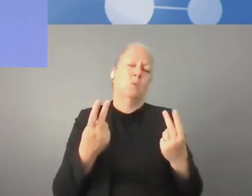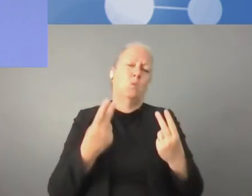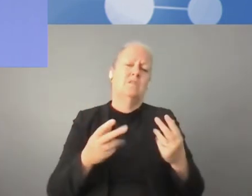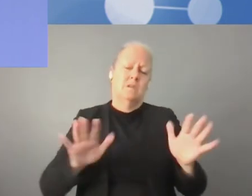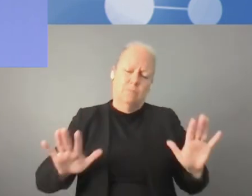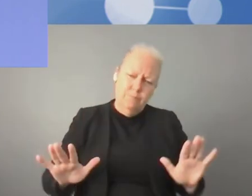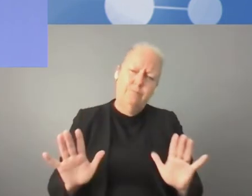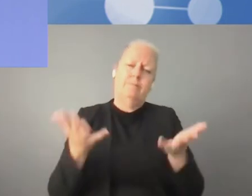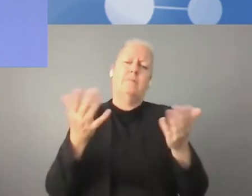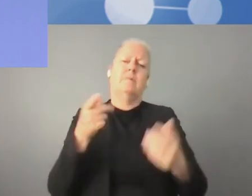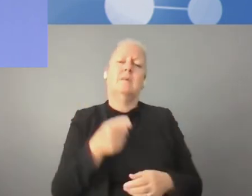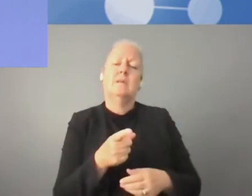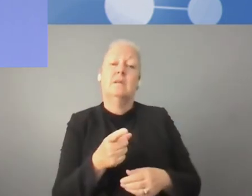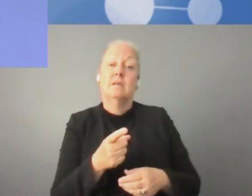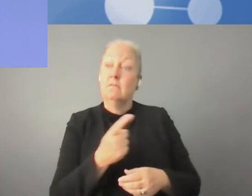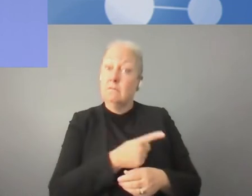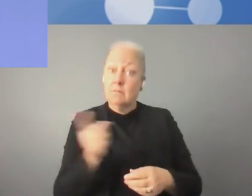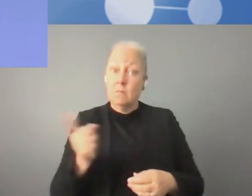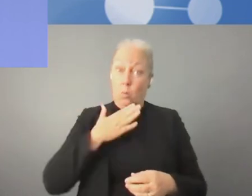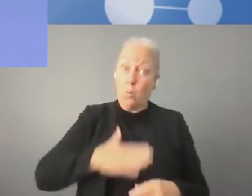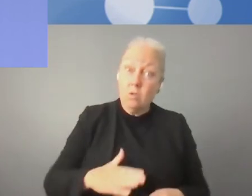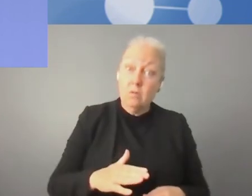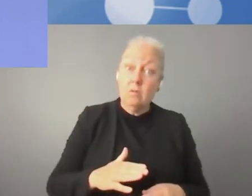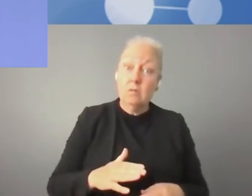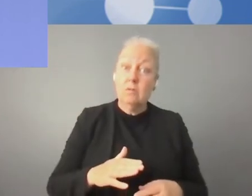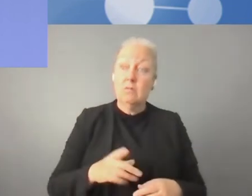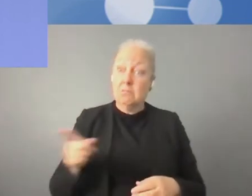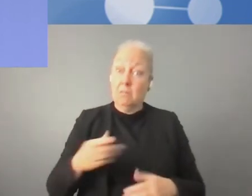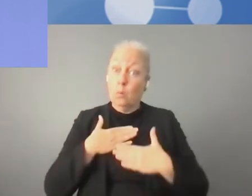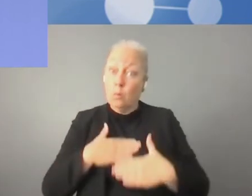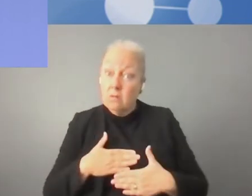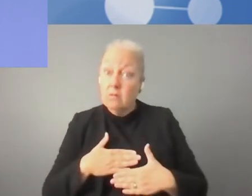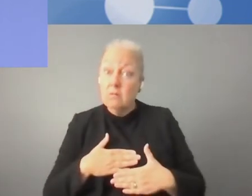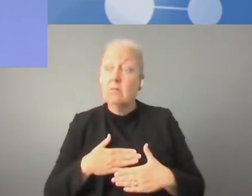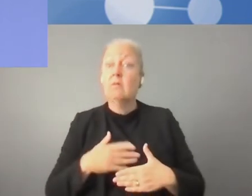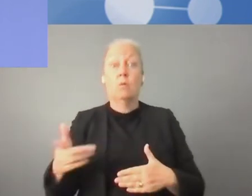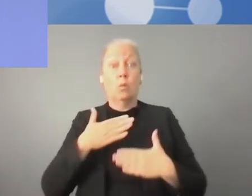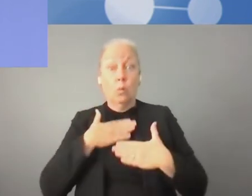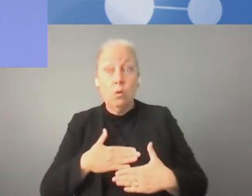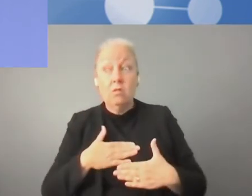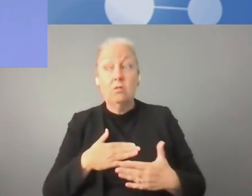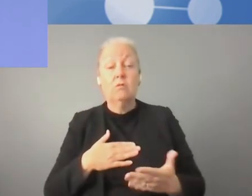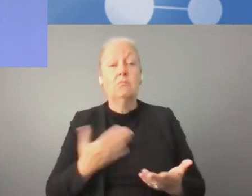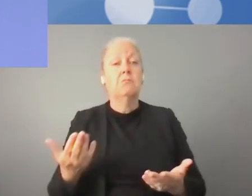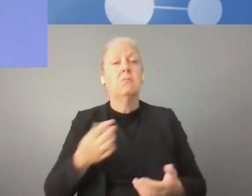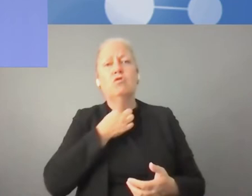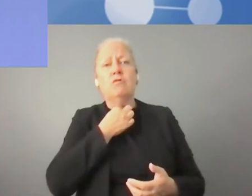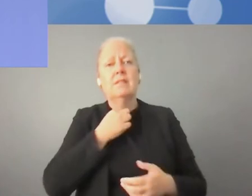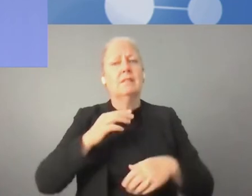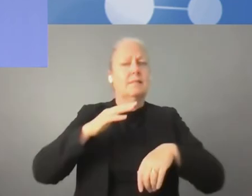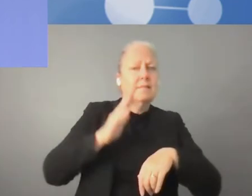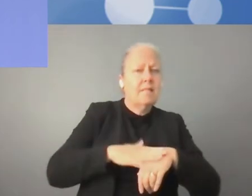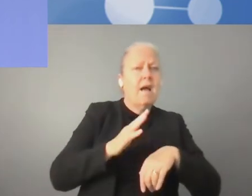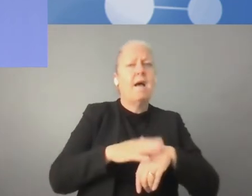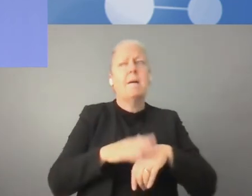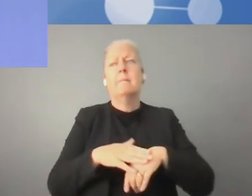不需要鼓励他们创新，我们更需要的是鼓励人就是成